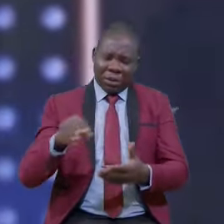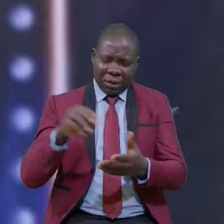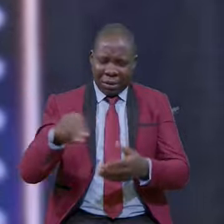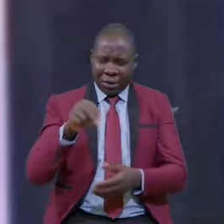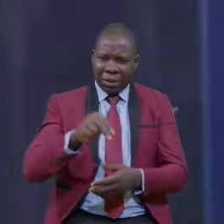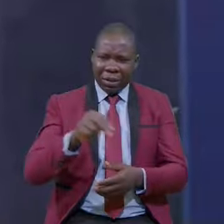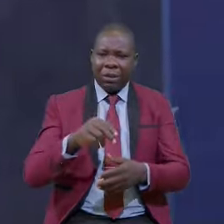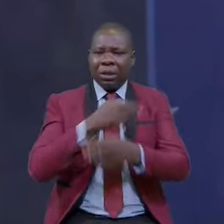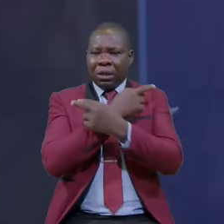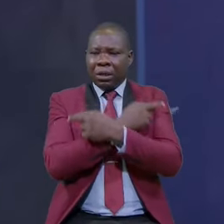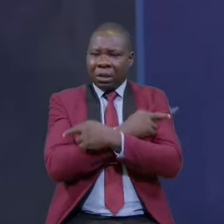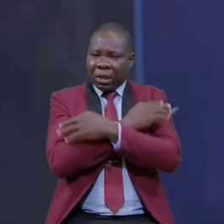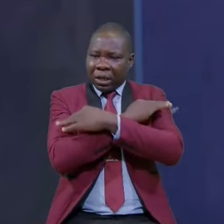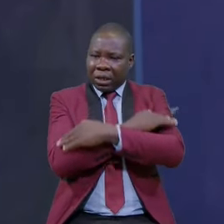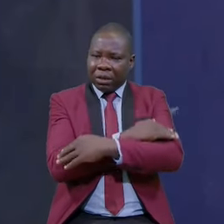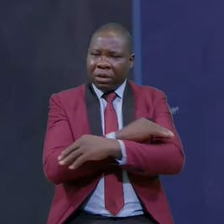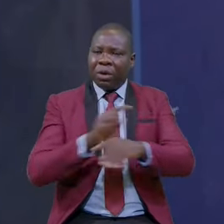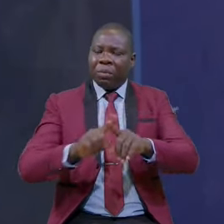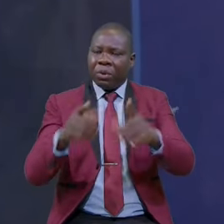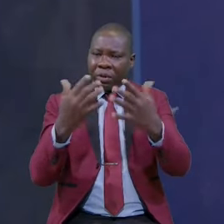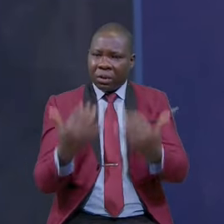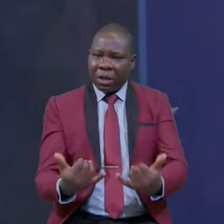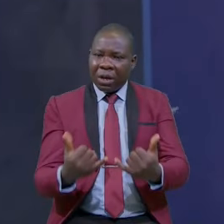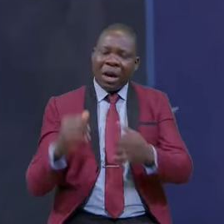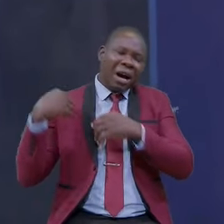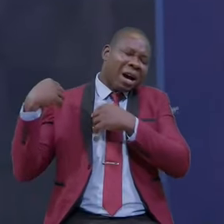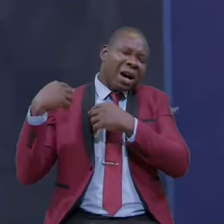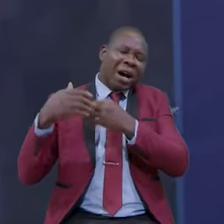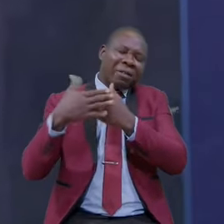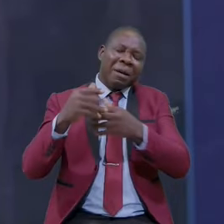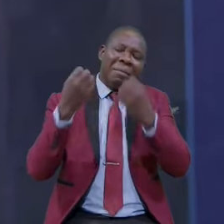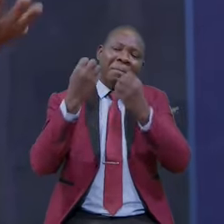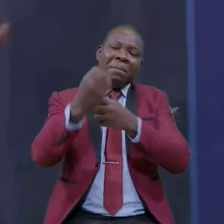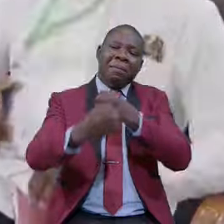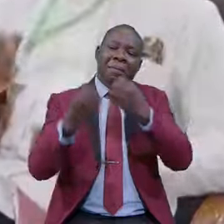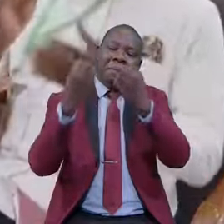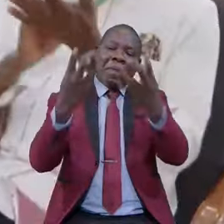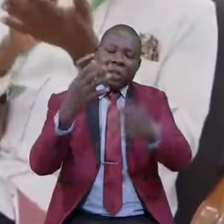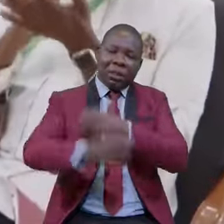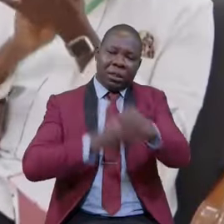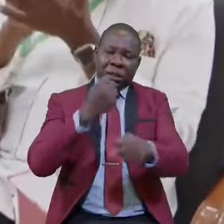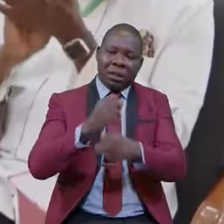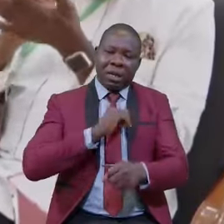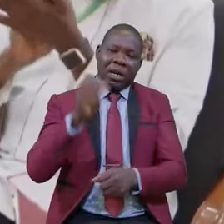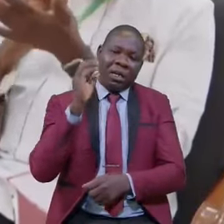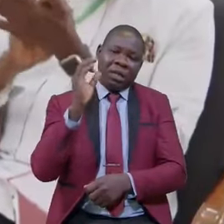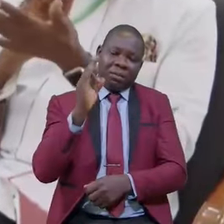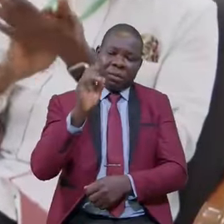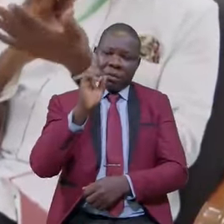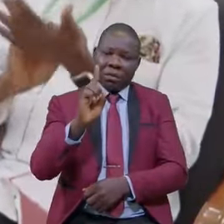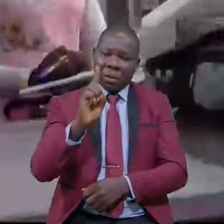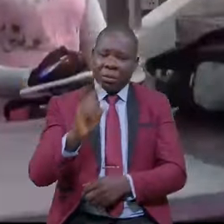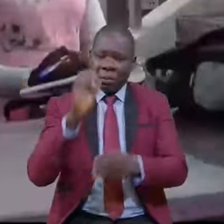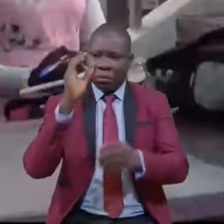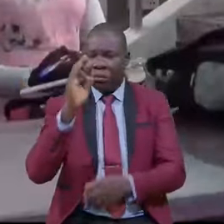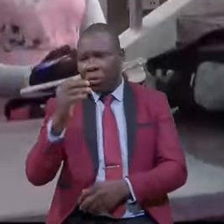après plusieurs années, I preach one, je prêche un, two, je prêche deux, three. Je prêche trois. And then they said, on dit,